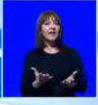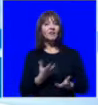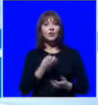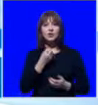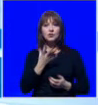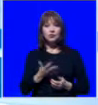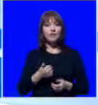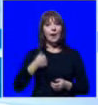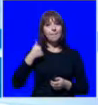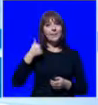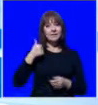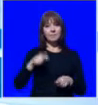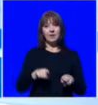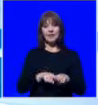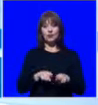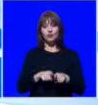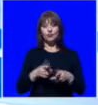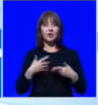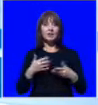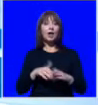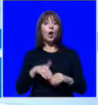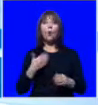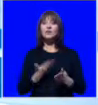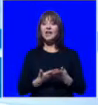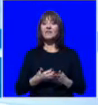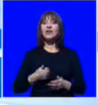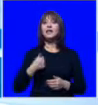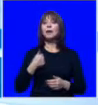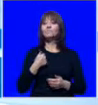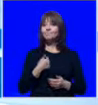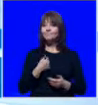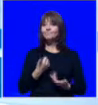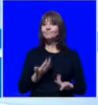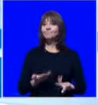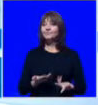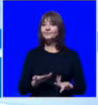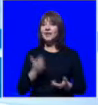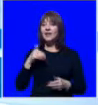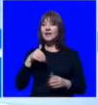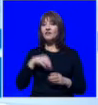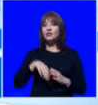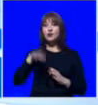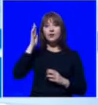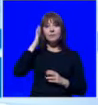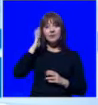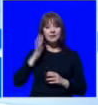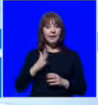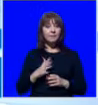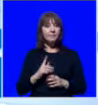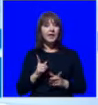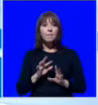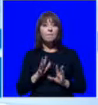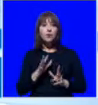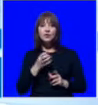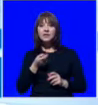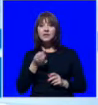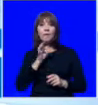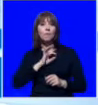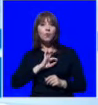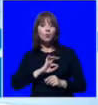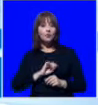БСП също искат оставката на Калин Стоянов. Искате и вие. И в един момент да не се получи така, че вие можете